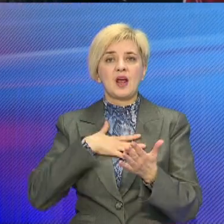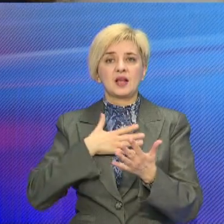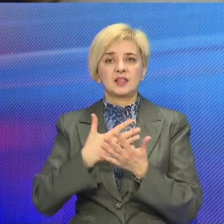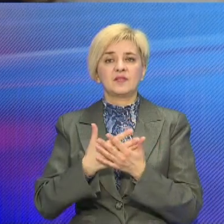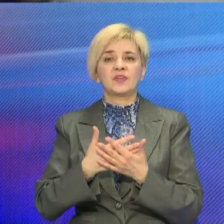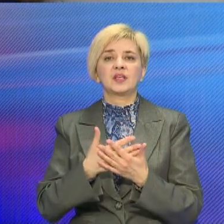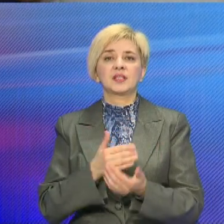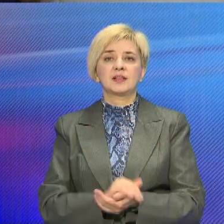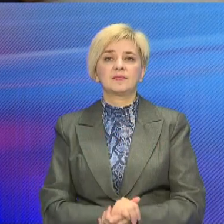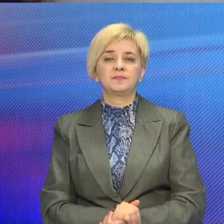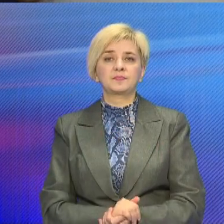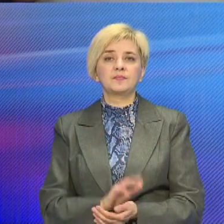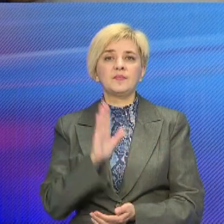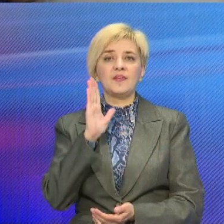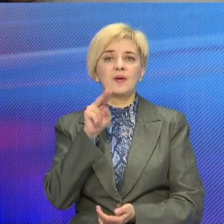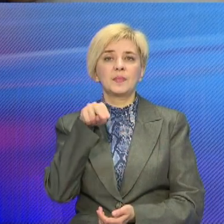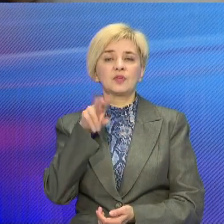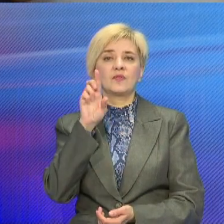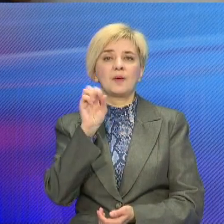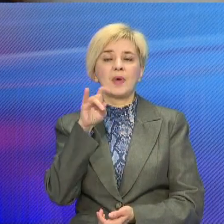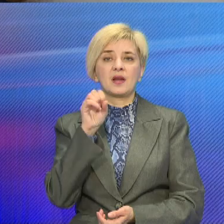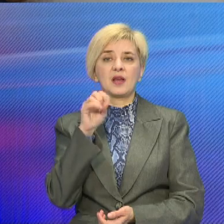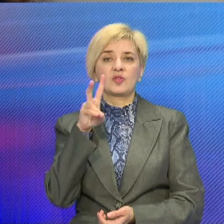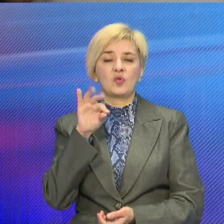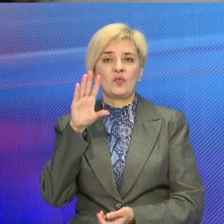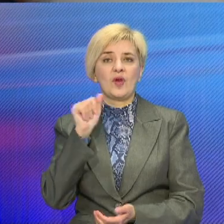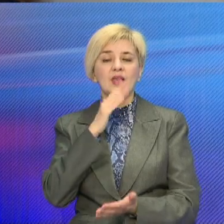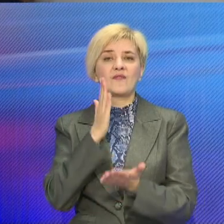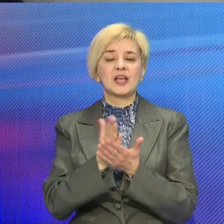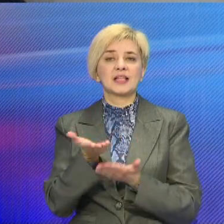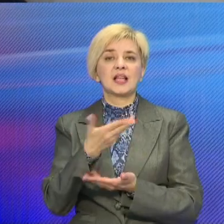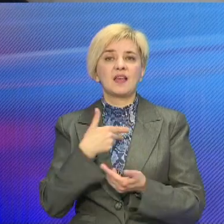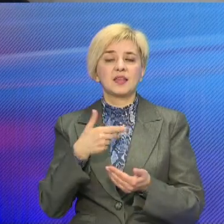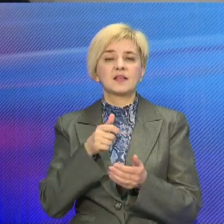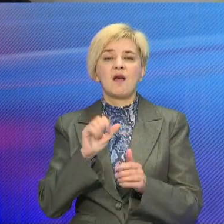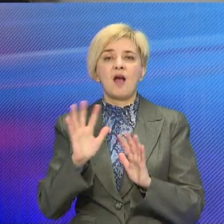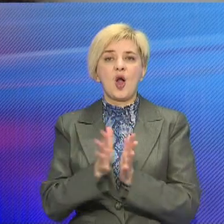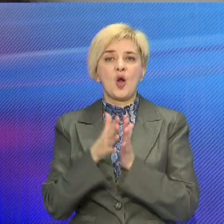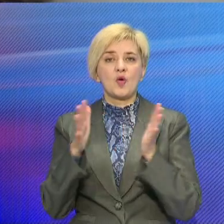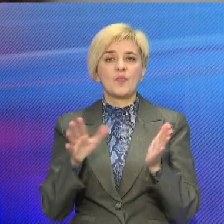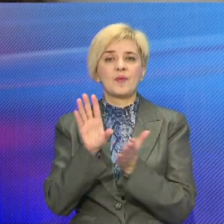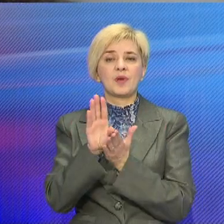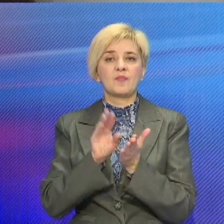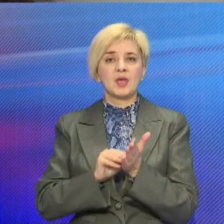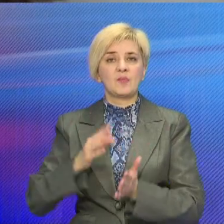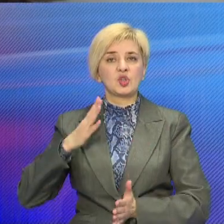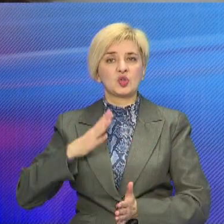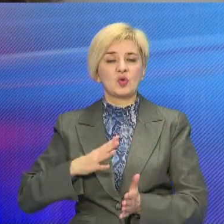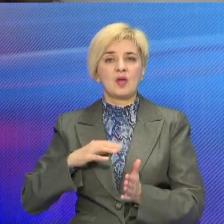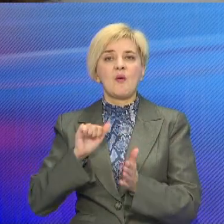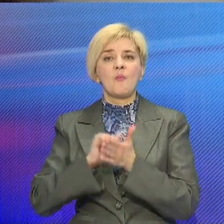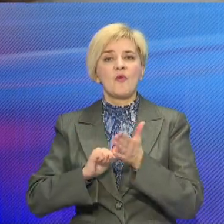сучасников. Валентина Петровна Баранова является для нас огромным примером. Примером стойкости, поводом для